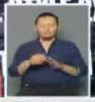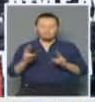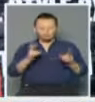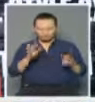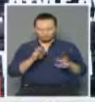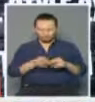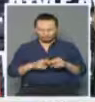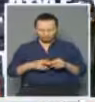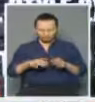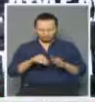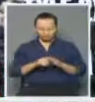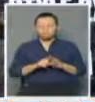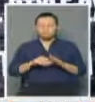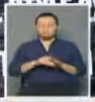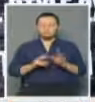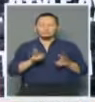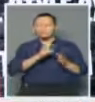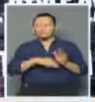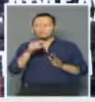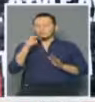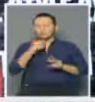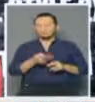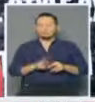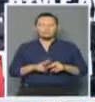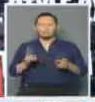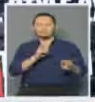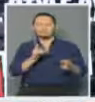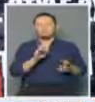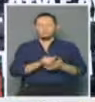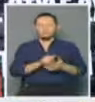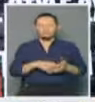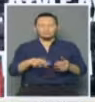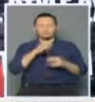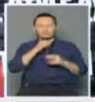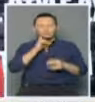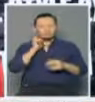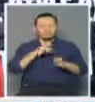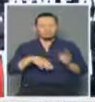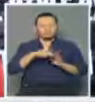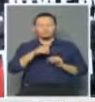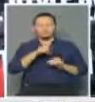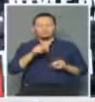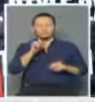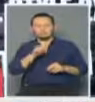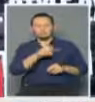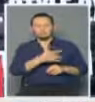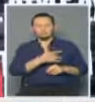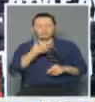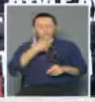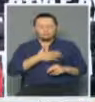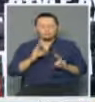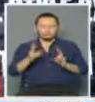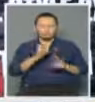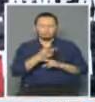Это повышение уровня наших танцоров. Это также, чтобы вовлечь молодежь, чтобы у них пробудилась любовь к хип-хопу,